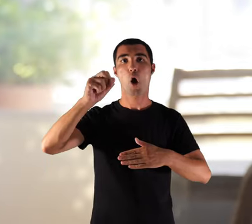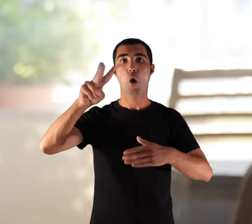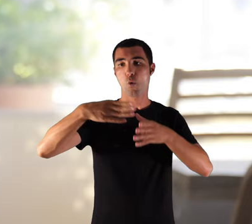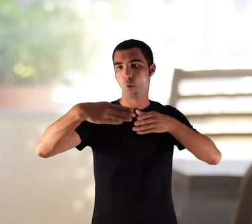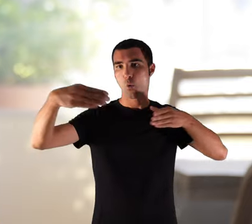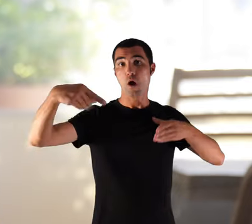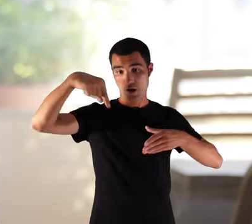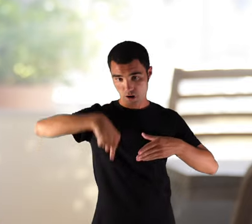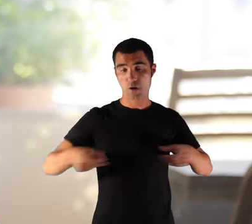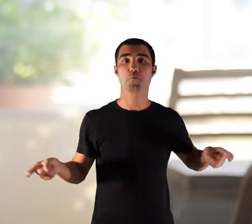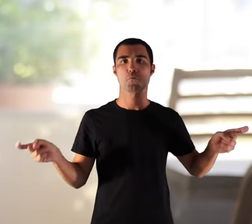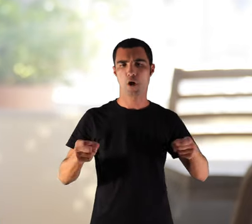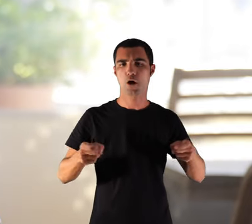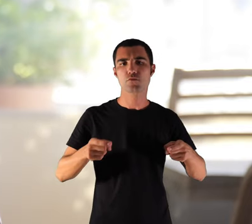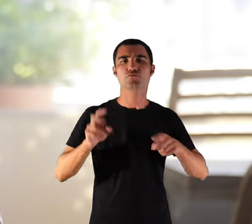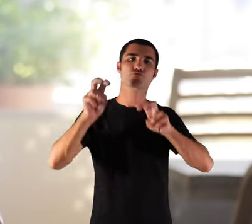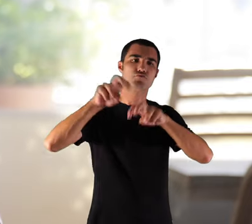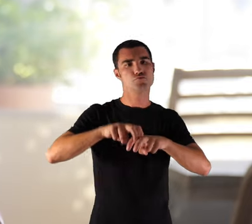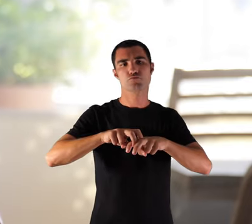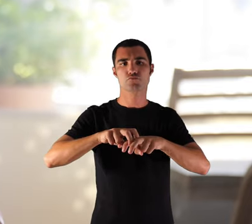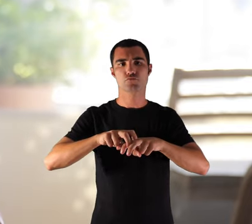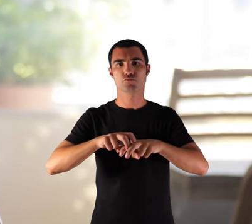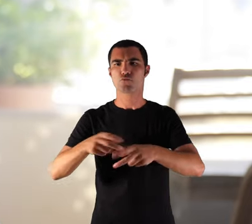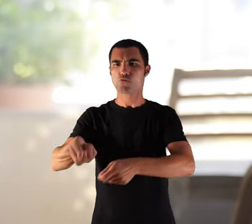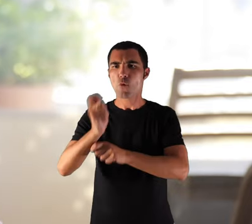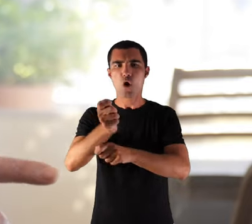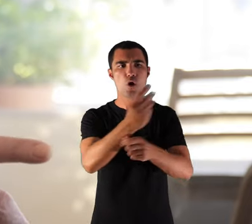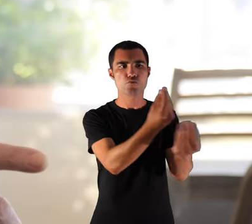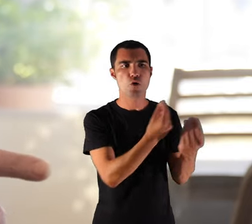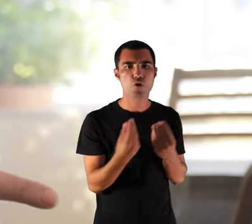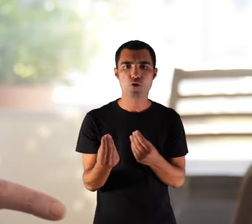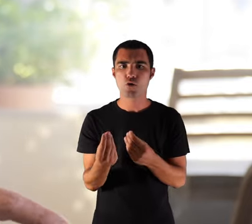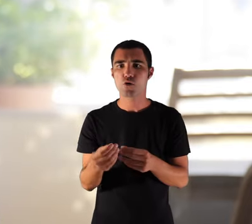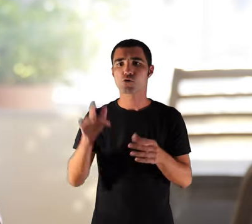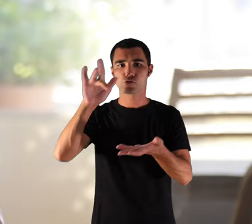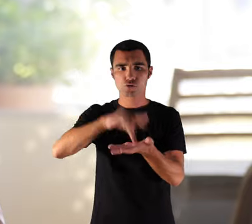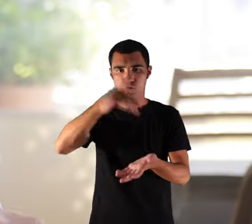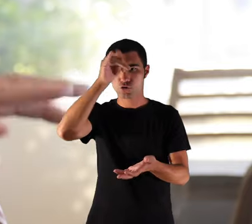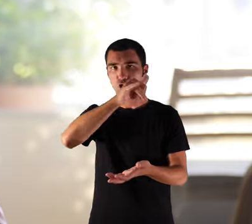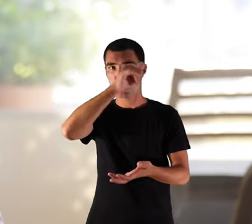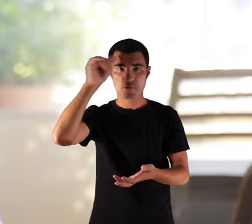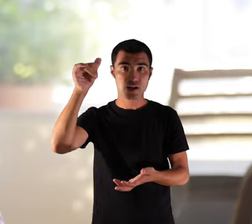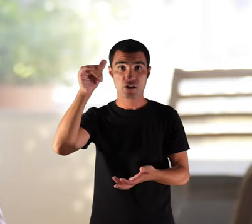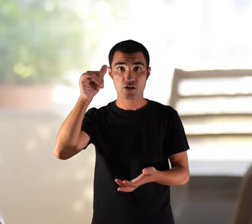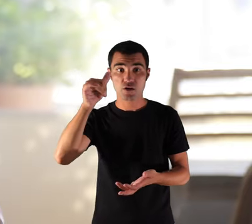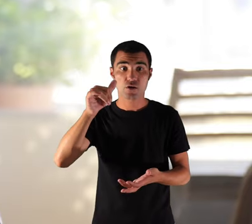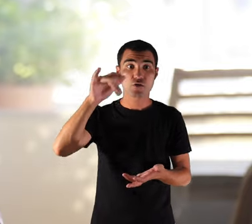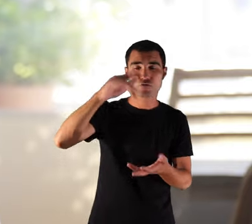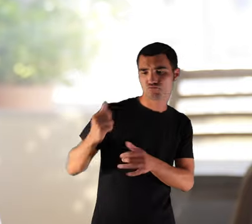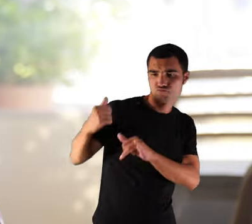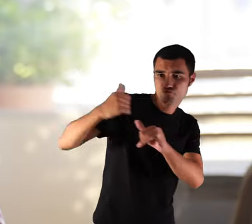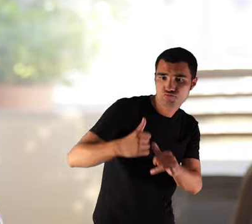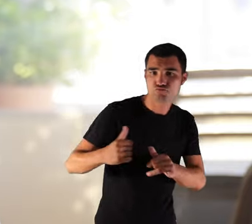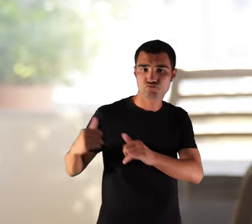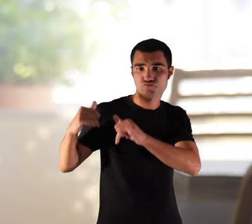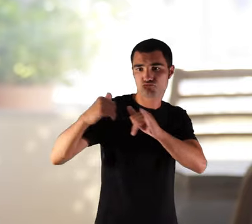del port i érem tots molt de pescadors. El diumenge anàvem allà, carregàvem la